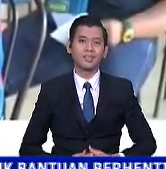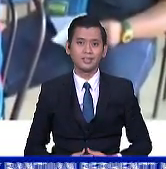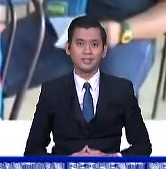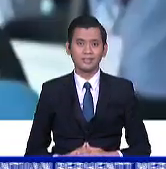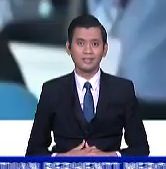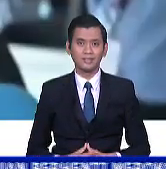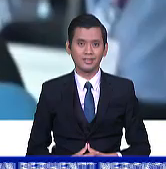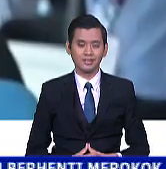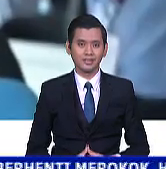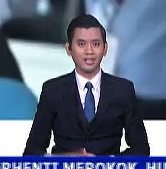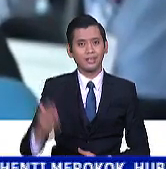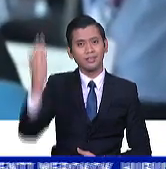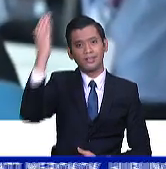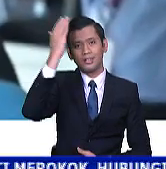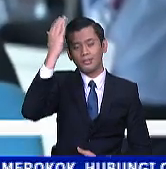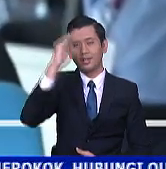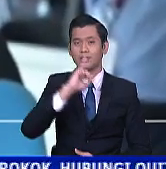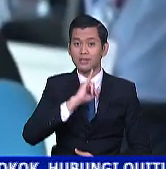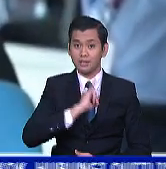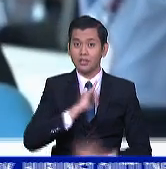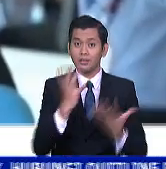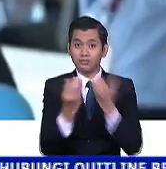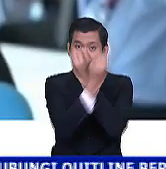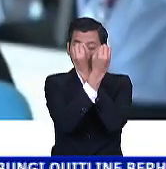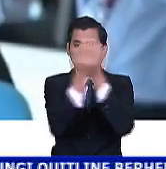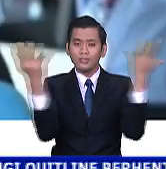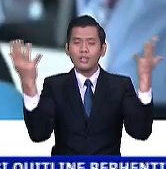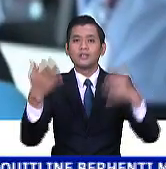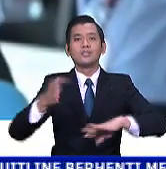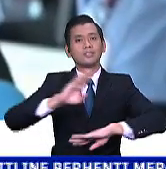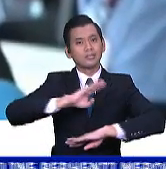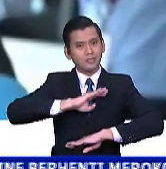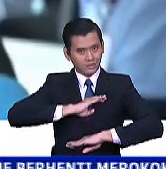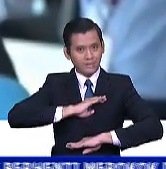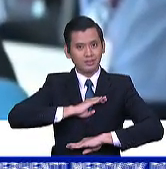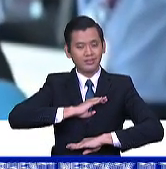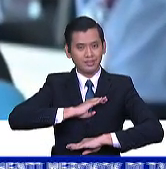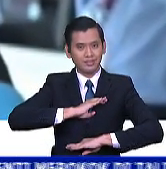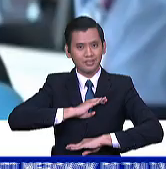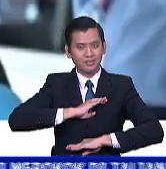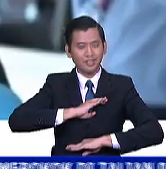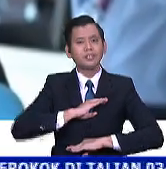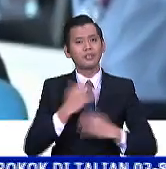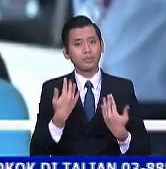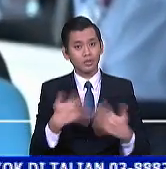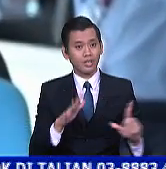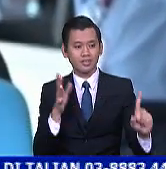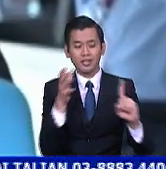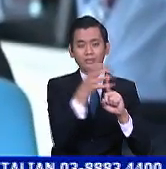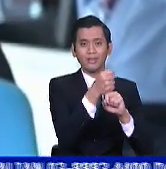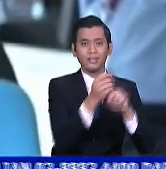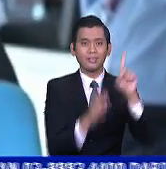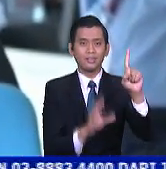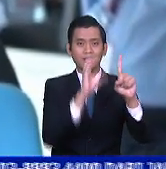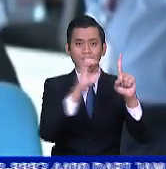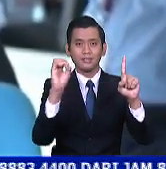kelompok Alhamdulillah Sekali lagi saya mengatakan bahawa kepuas hatian itu memang Boleh saya katakan hampir 100%